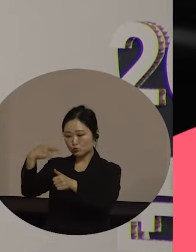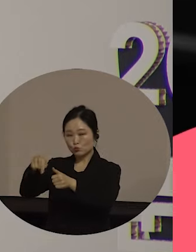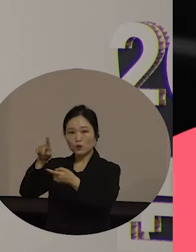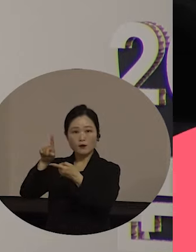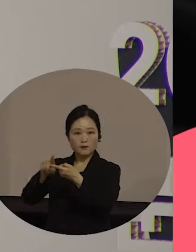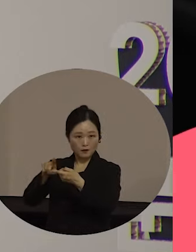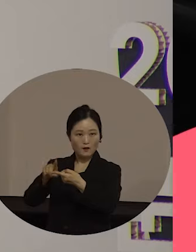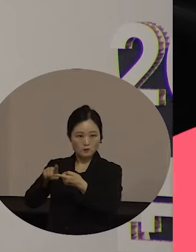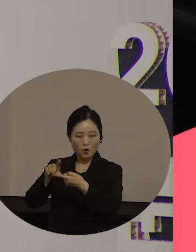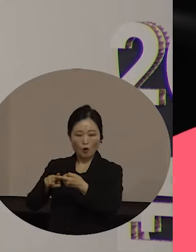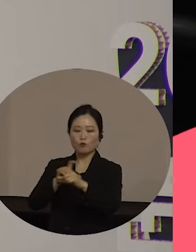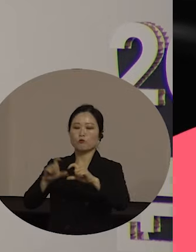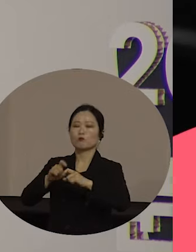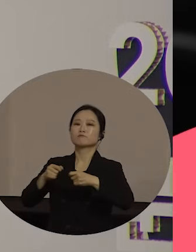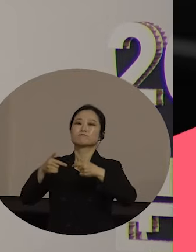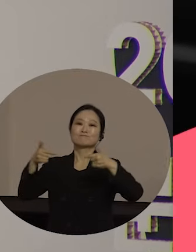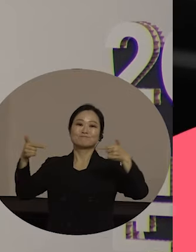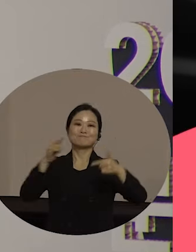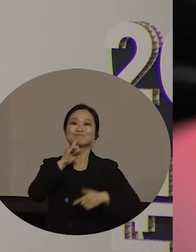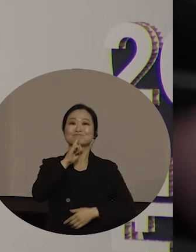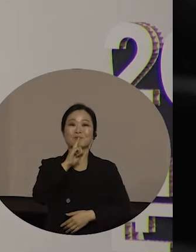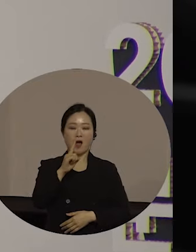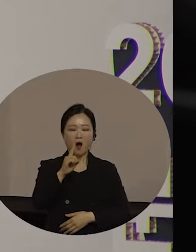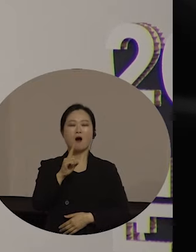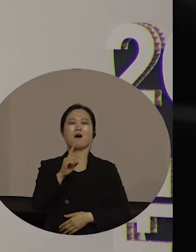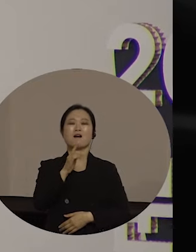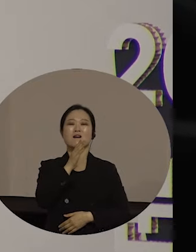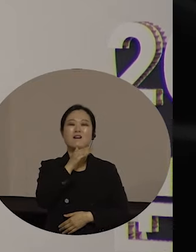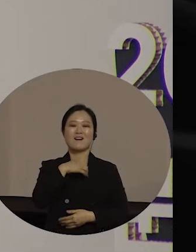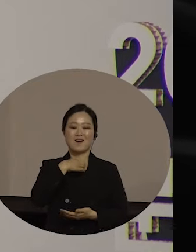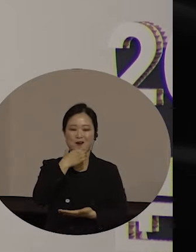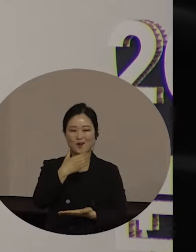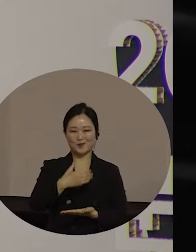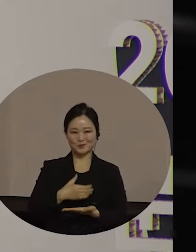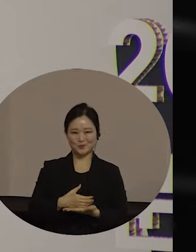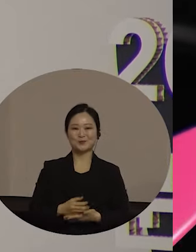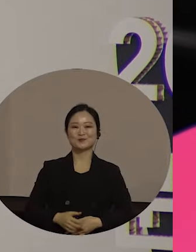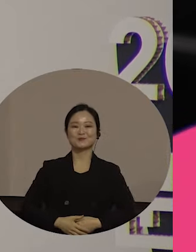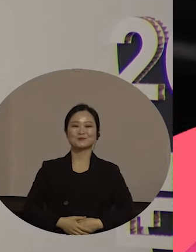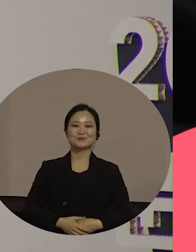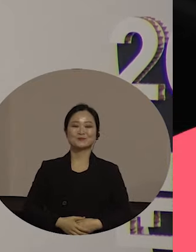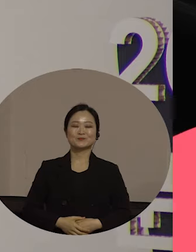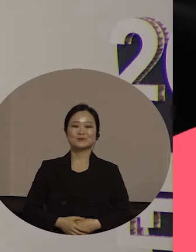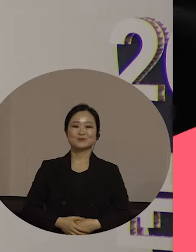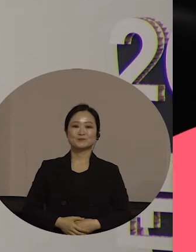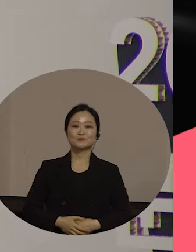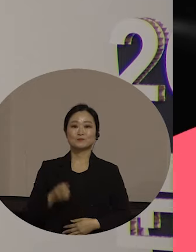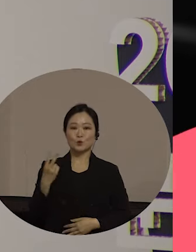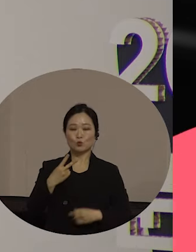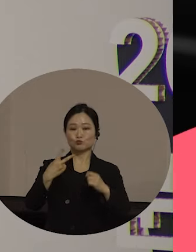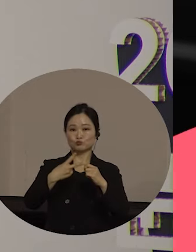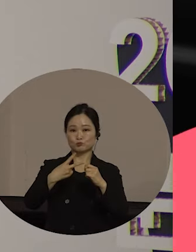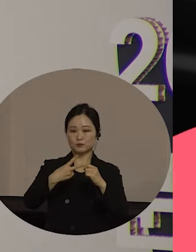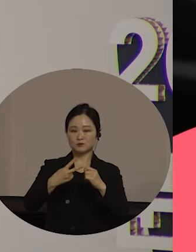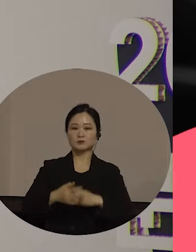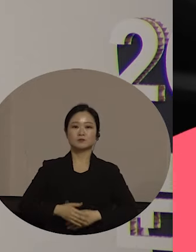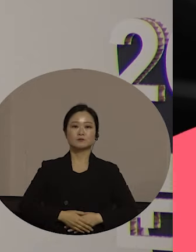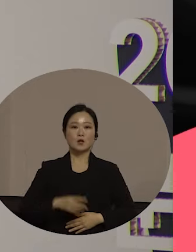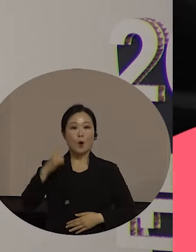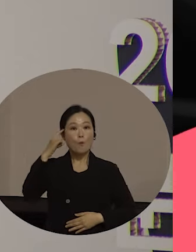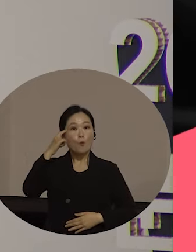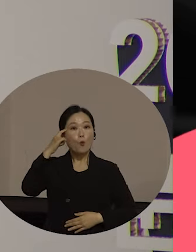더 강화했다, 그런 부분에 사실 더 감동을 받았고, 제가 무슨 말씀을 드리는지 아시죠? 그리고 두 번째, 그